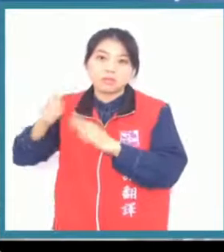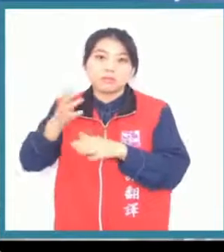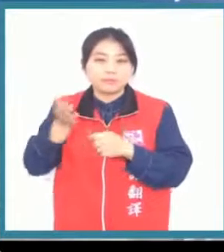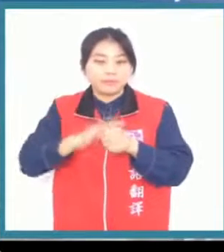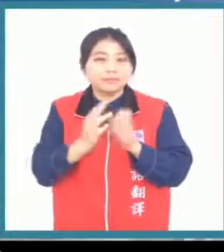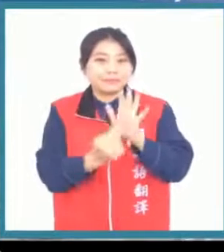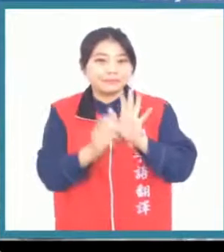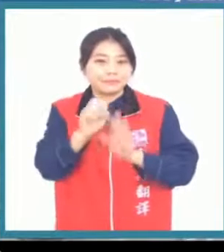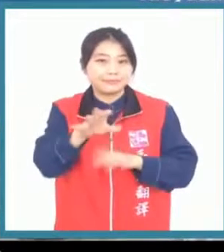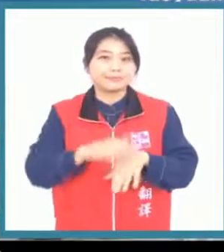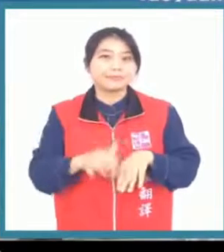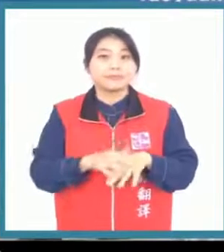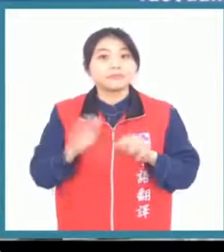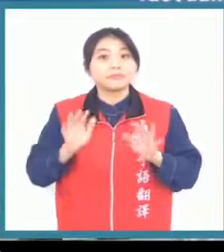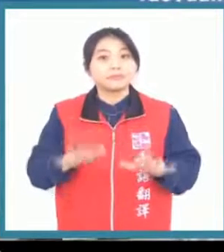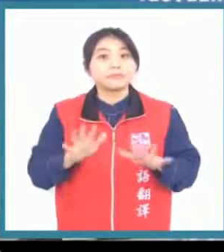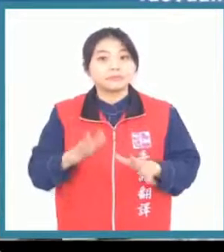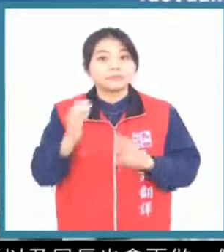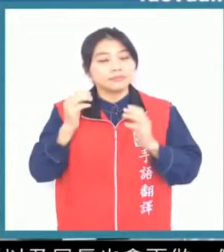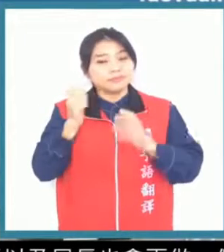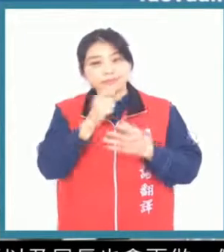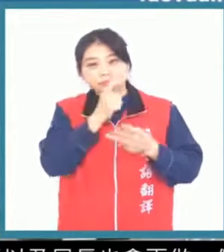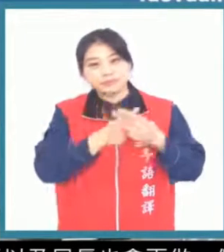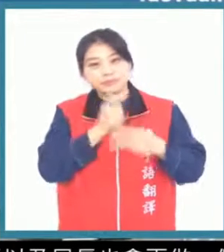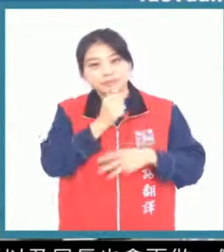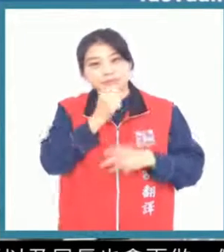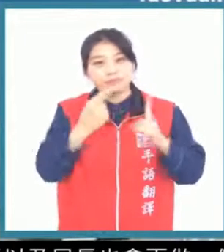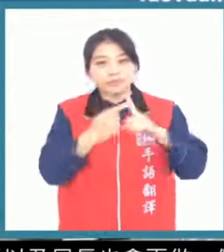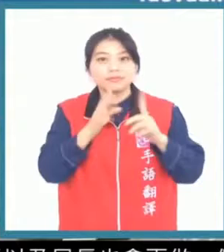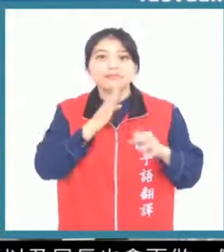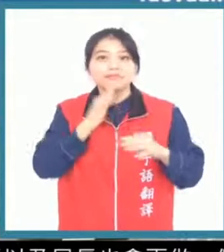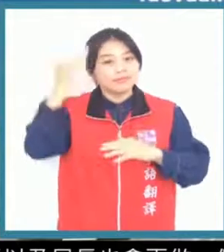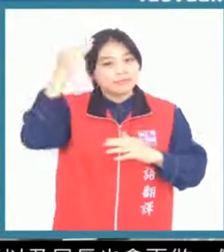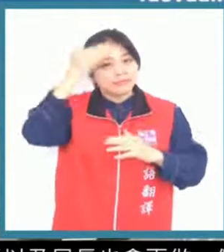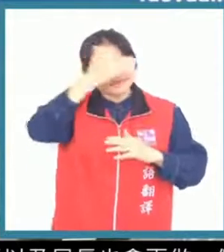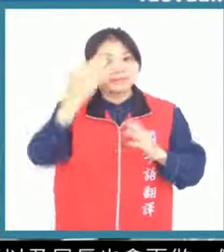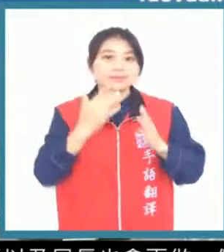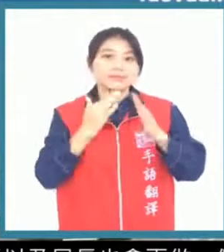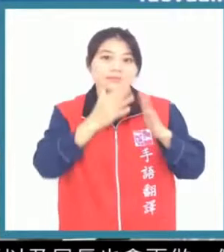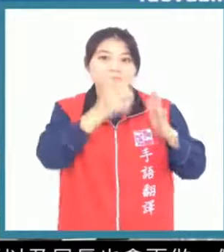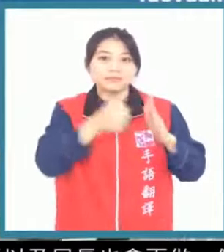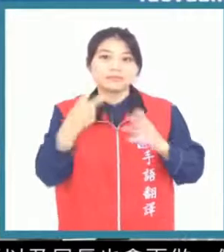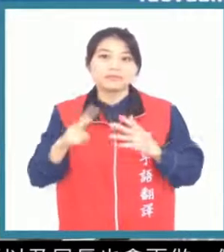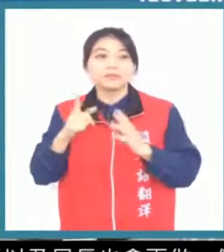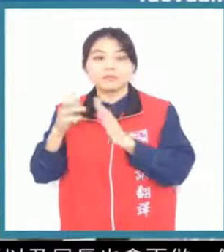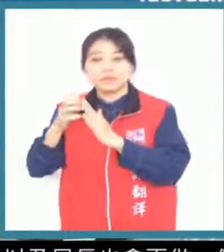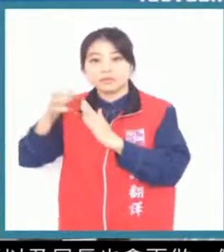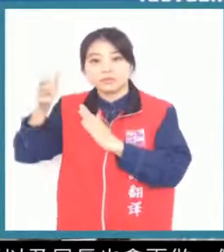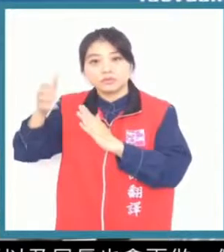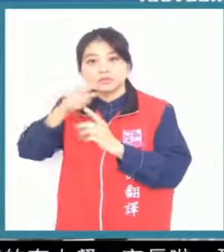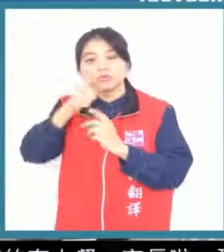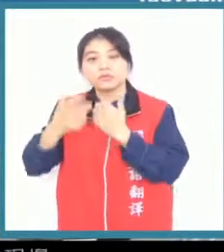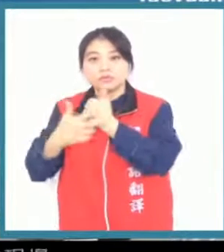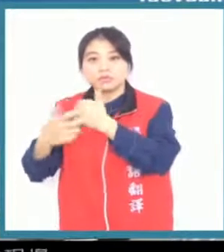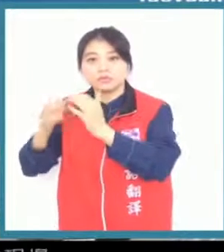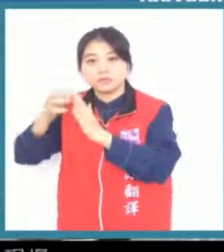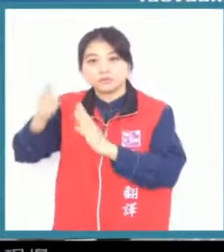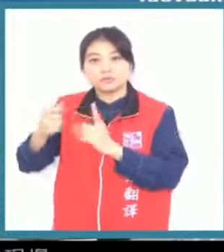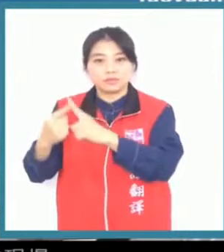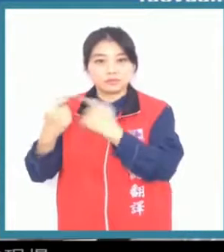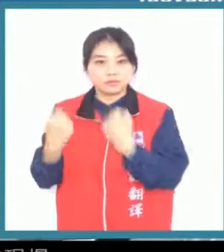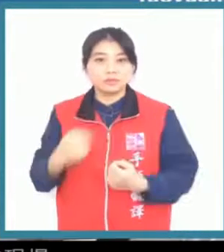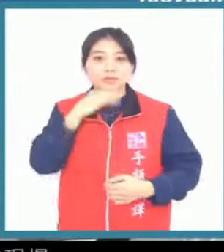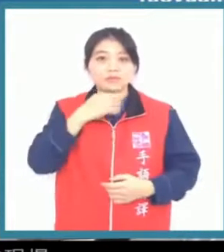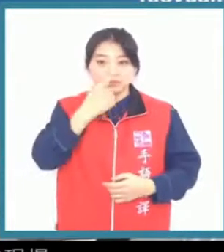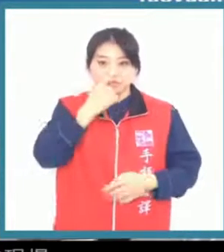明。那今天一样，主持人有中山市长那还有卫生局王院局长在现场。那等一下也会由我这边来做